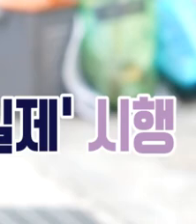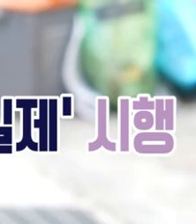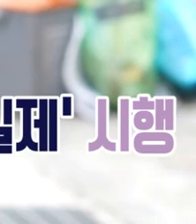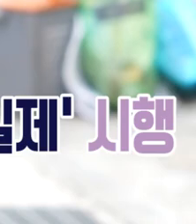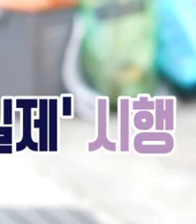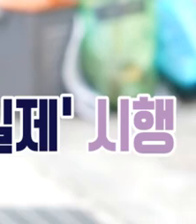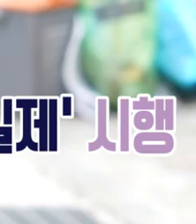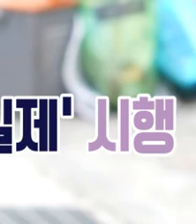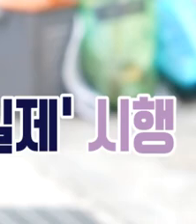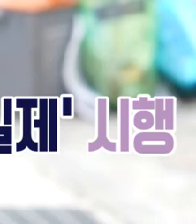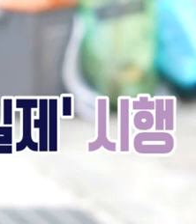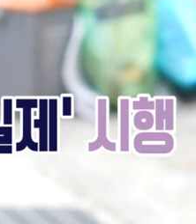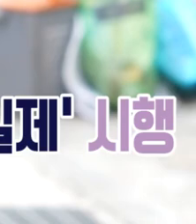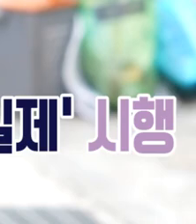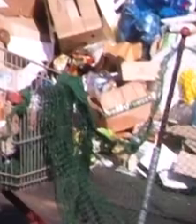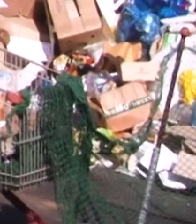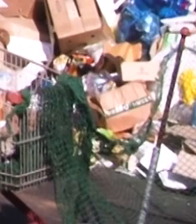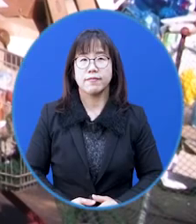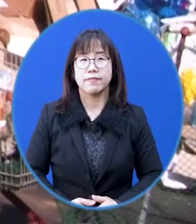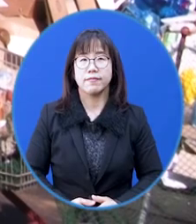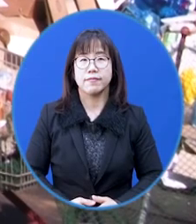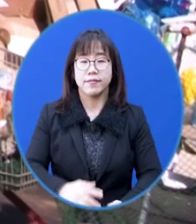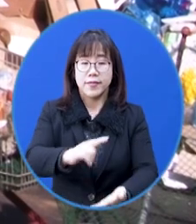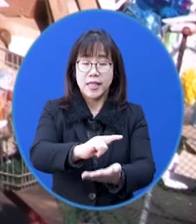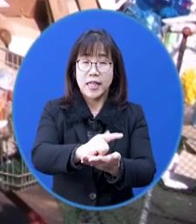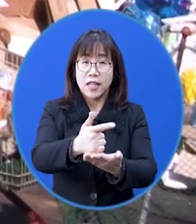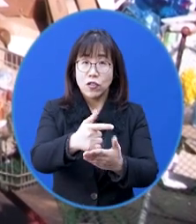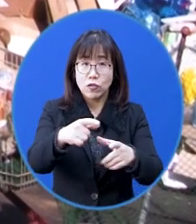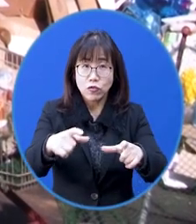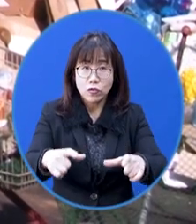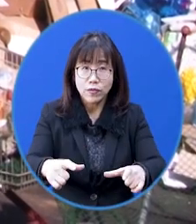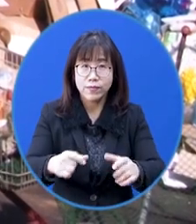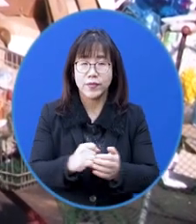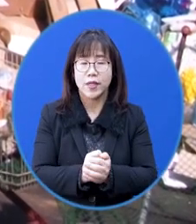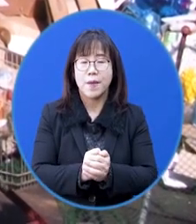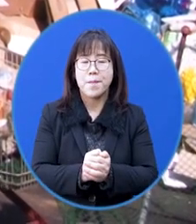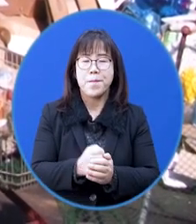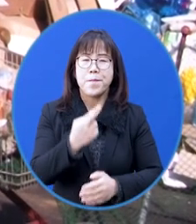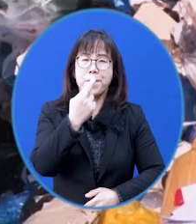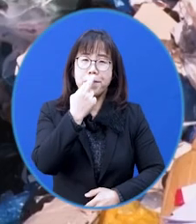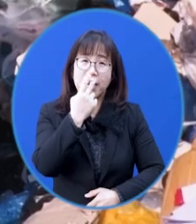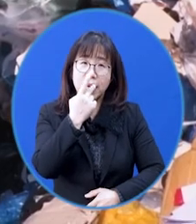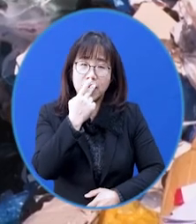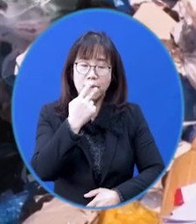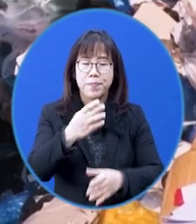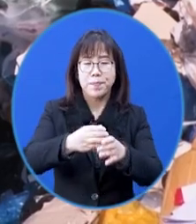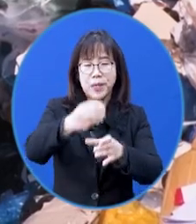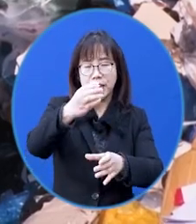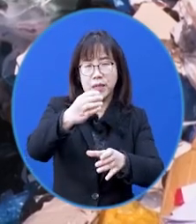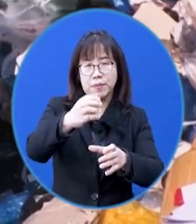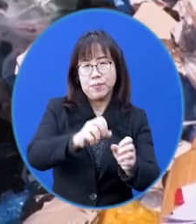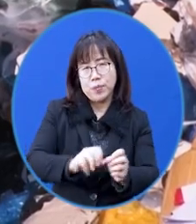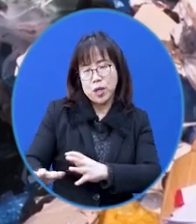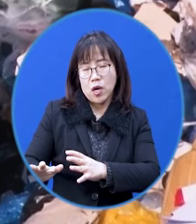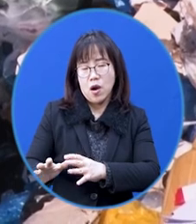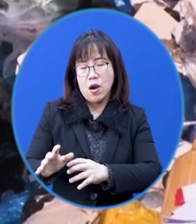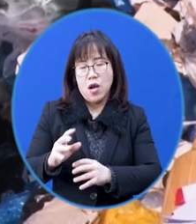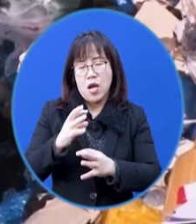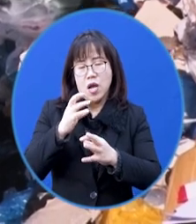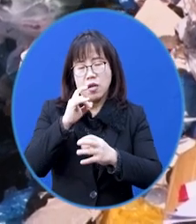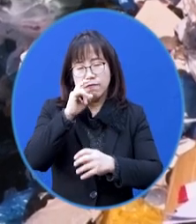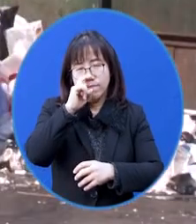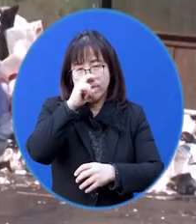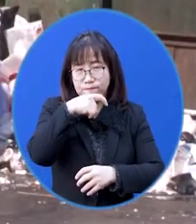분리배출 요일제를 시행합니다. 강서구는 폐비닐과 폐페트병으로 인한 환경오염이 심각해지는